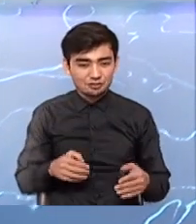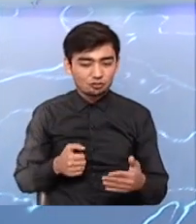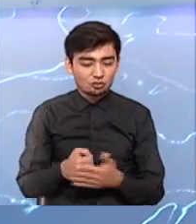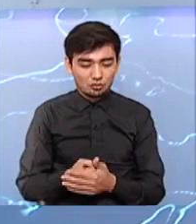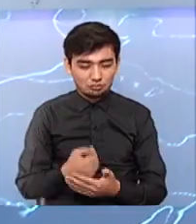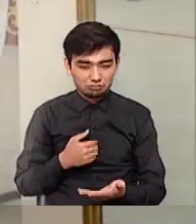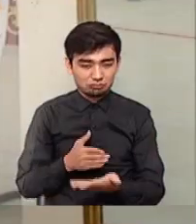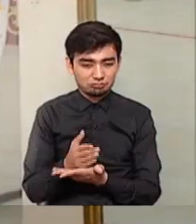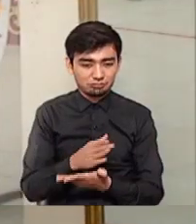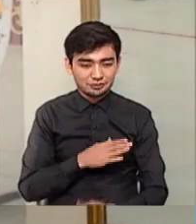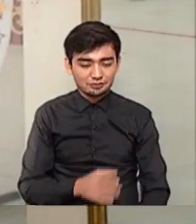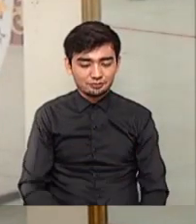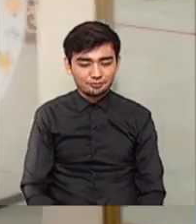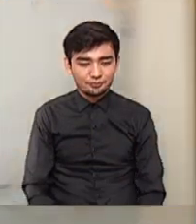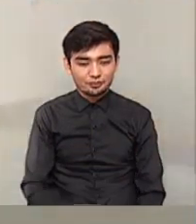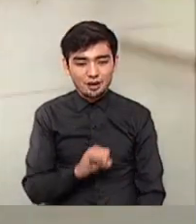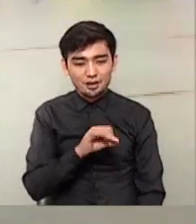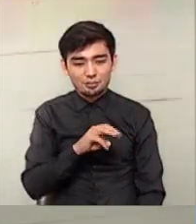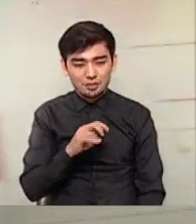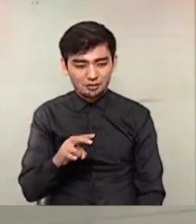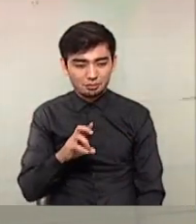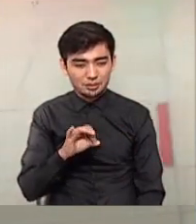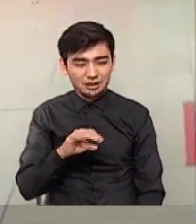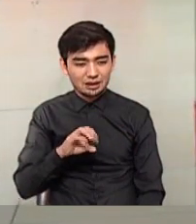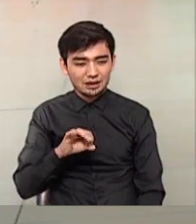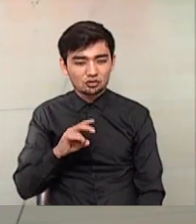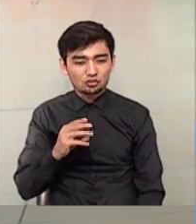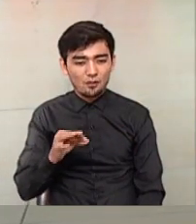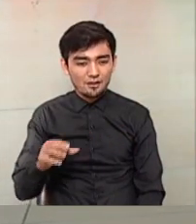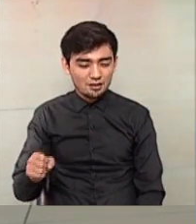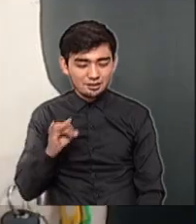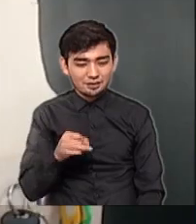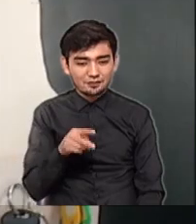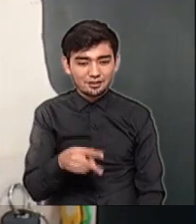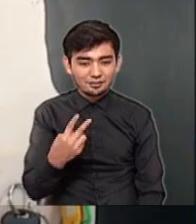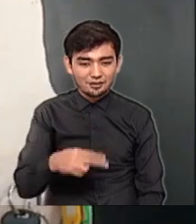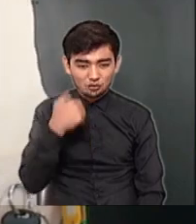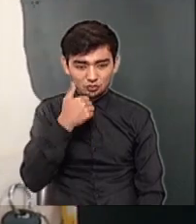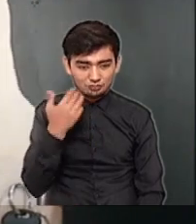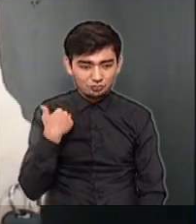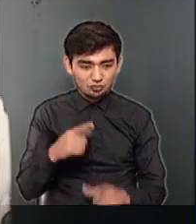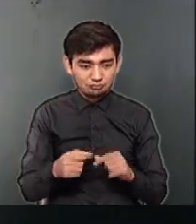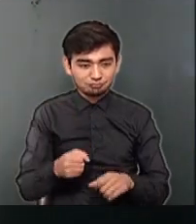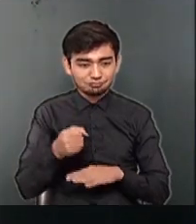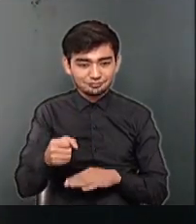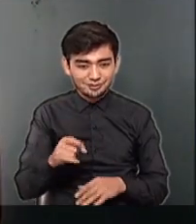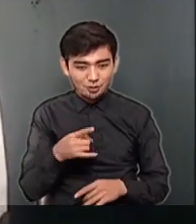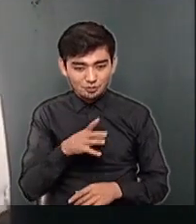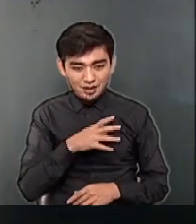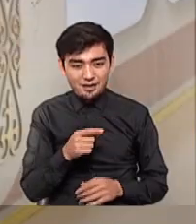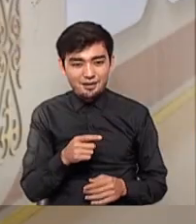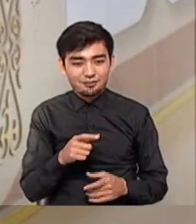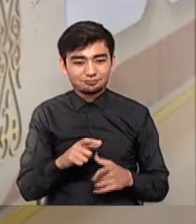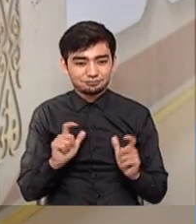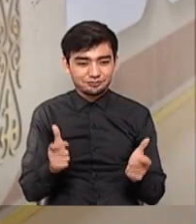барған. Айман Бітімшінованың қызы бұл мектеп интернатында 2020 жылы келген. Сол уақытта карантин болғандықтан